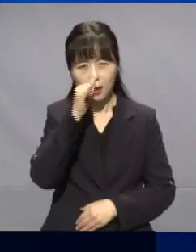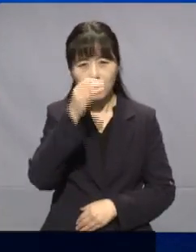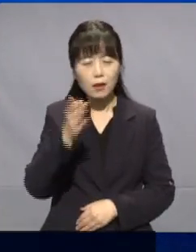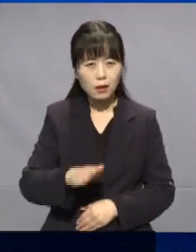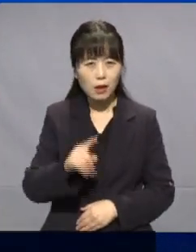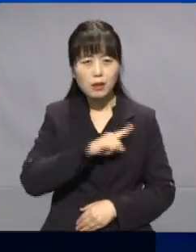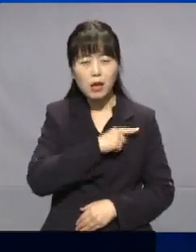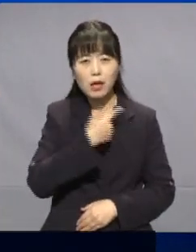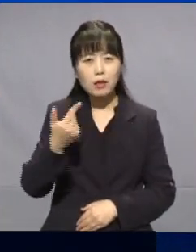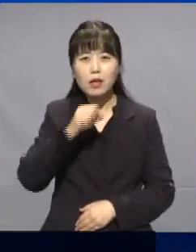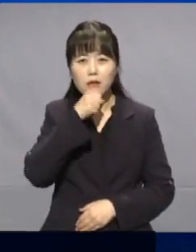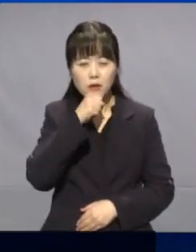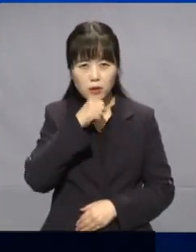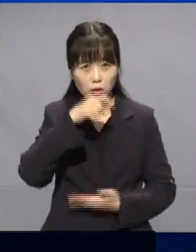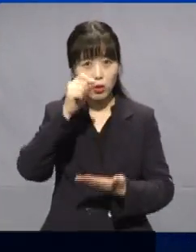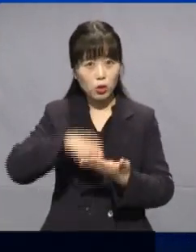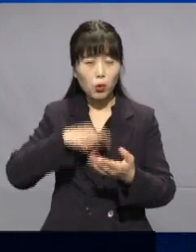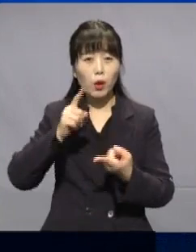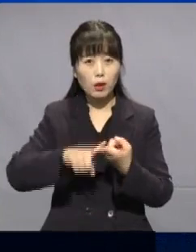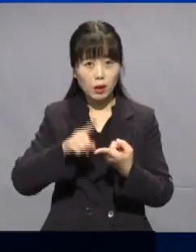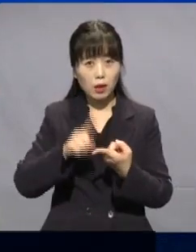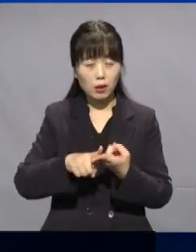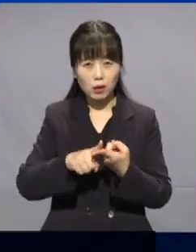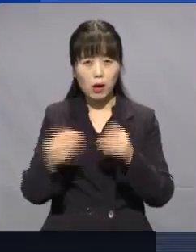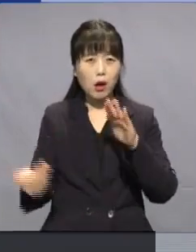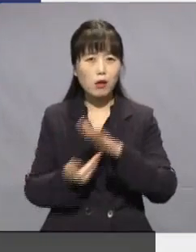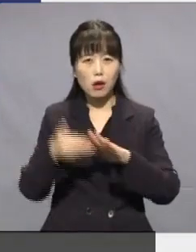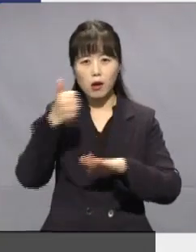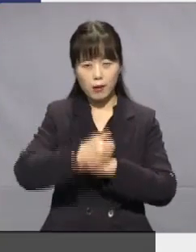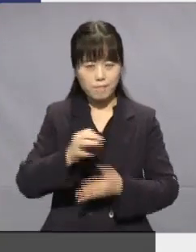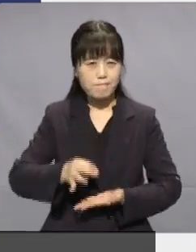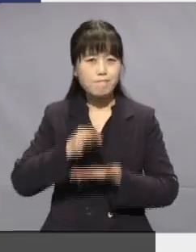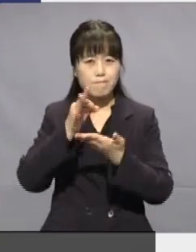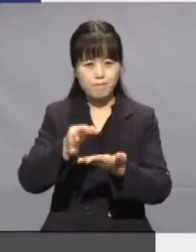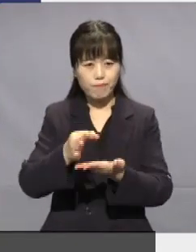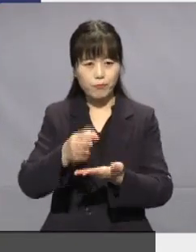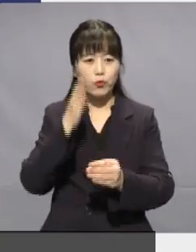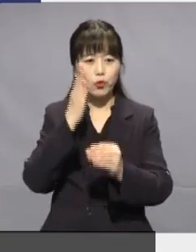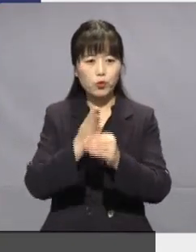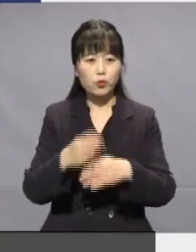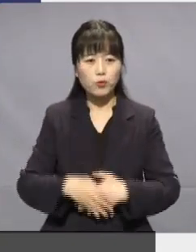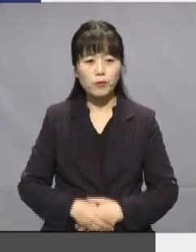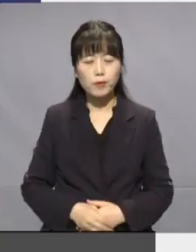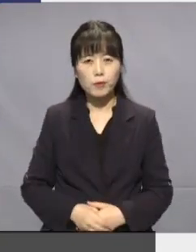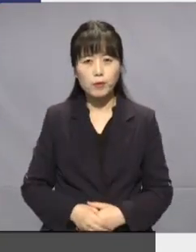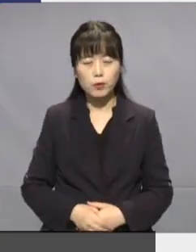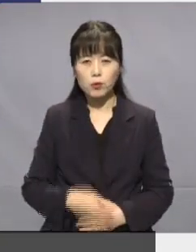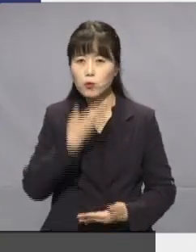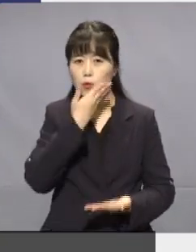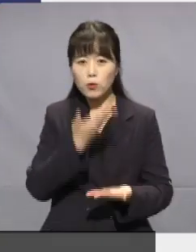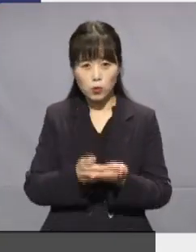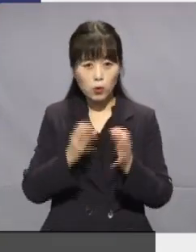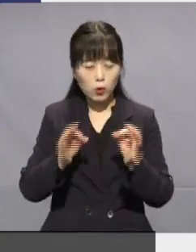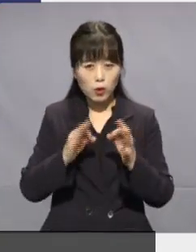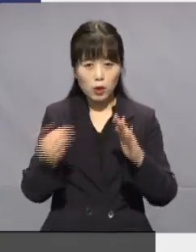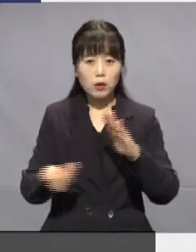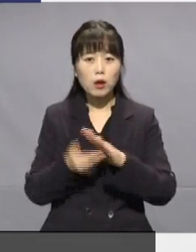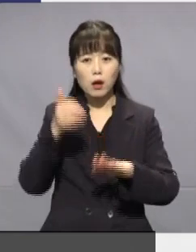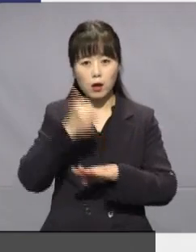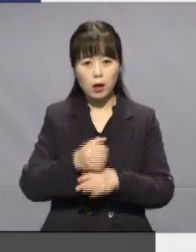작년에 최대 실적을 기록한 것을 바탕으로 성과급 잔치를 벌이고 있다고 합니다 자 주요 시중은행의